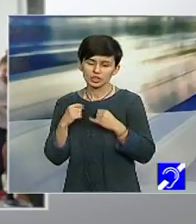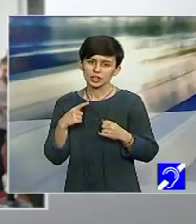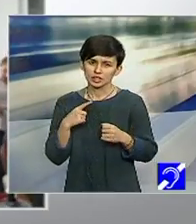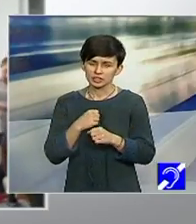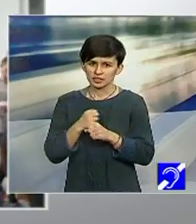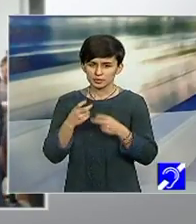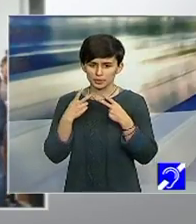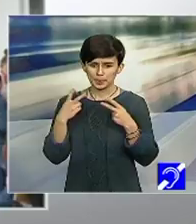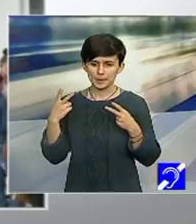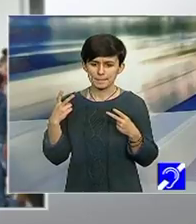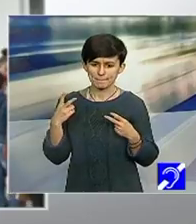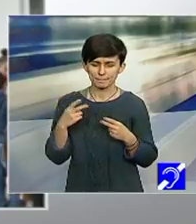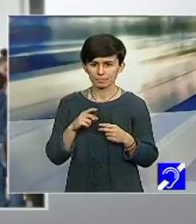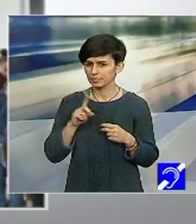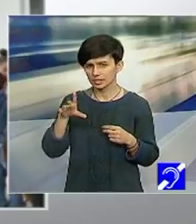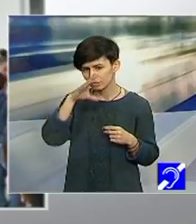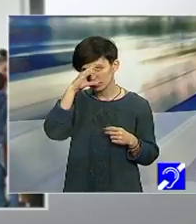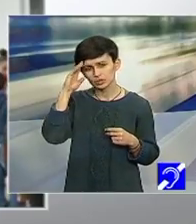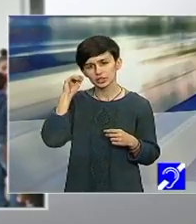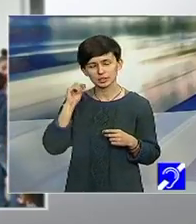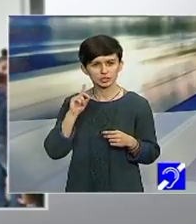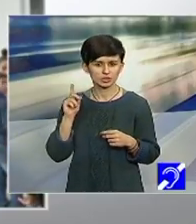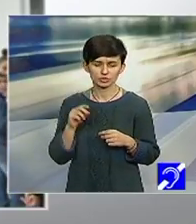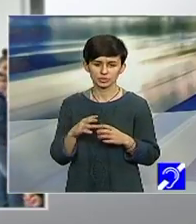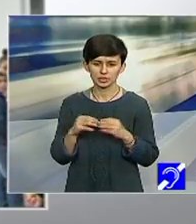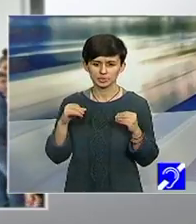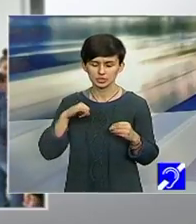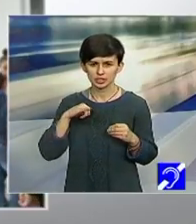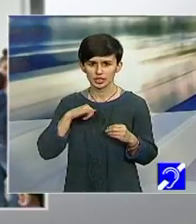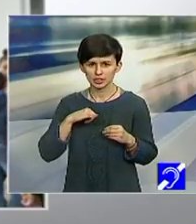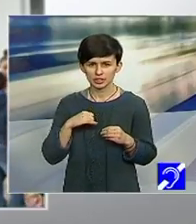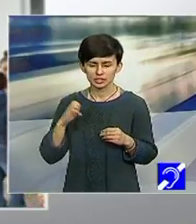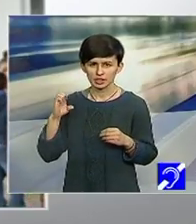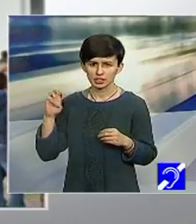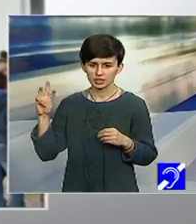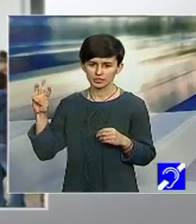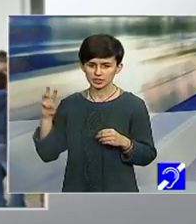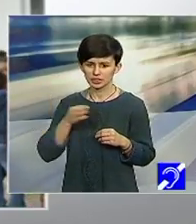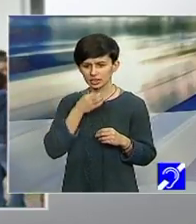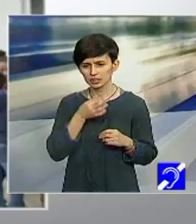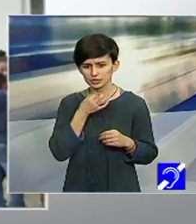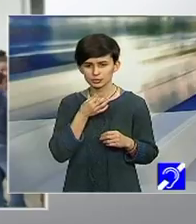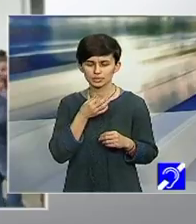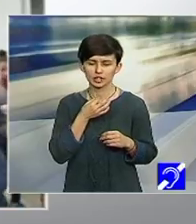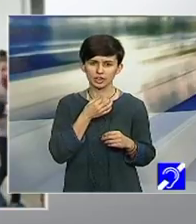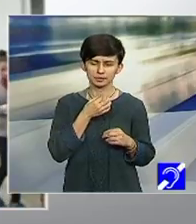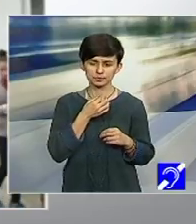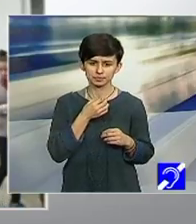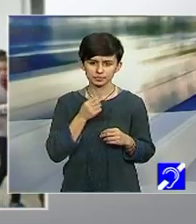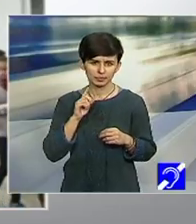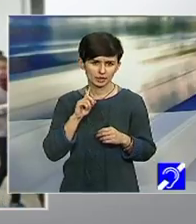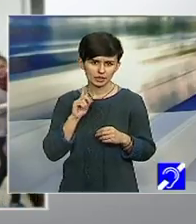este foarte important să nu uităm și să nu fim indiferenți. Elie Wiesel spunea la un moment dat că